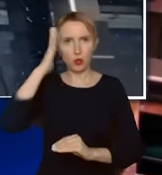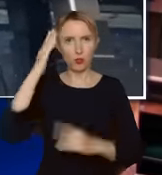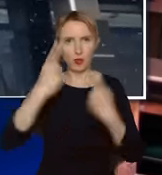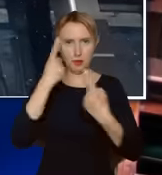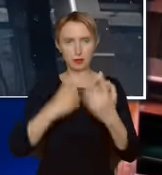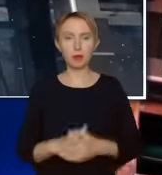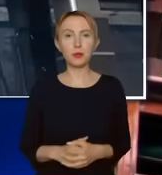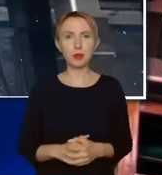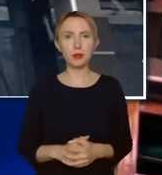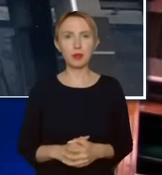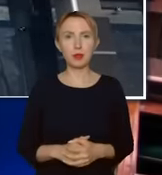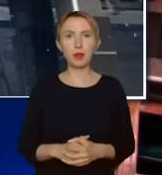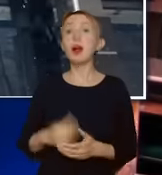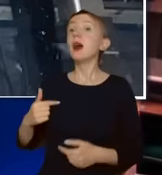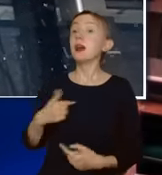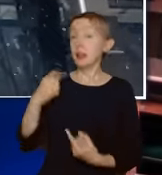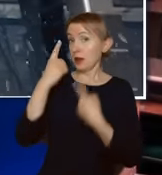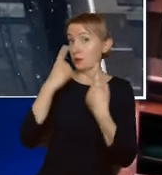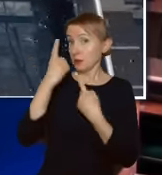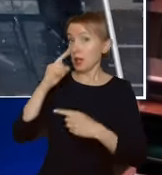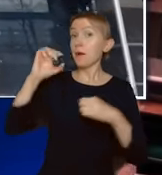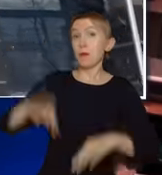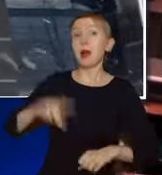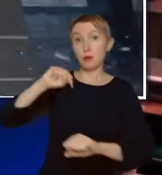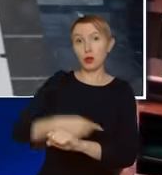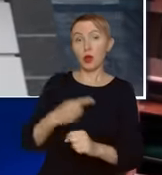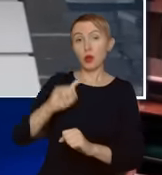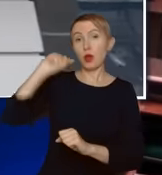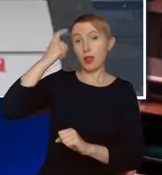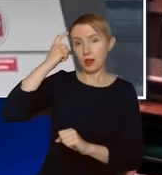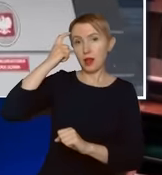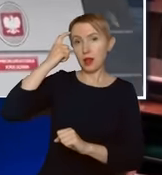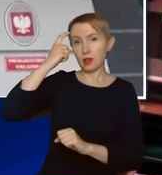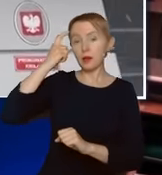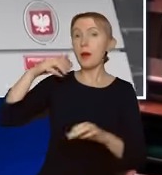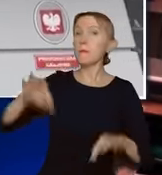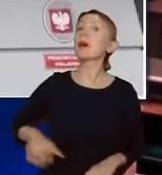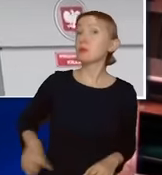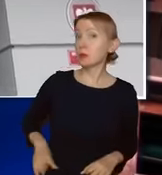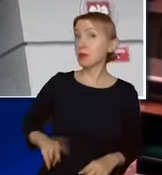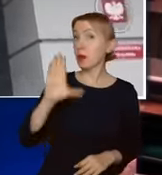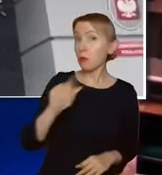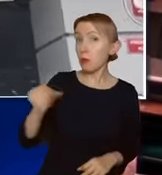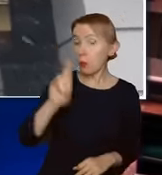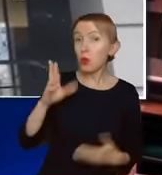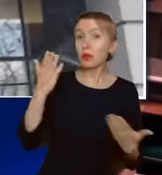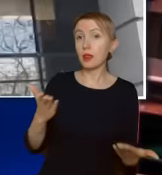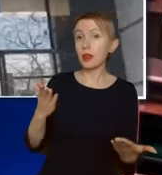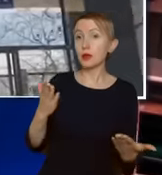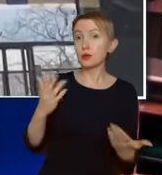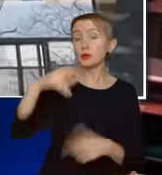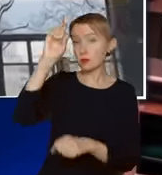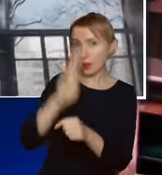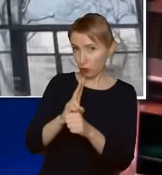Pani redaktor, ja myślę, że pan prokurator generalny, pan minister Bodnar, właśnie w zaufaniu